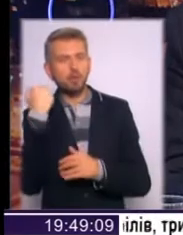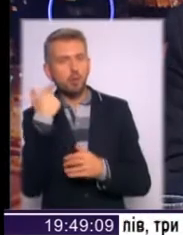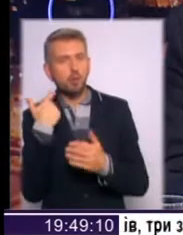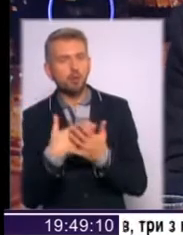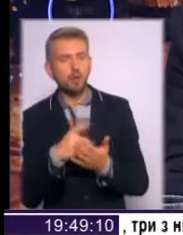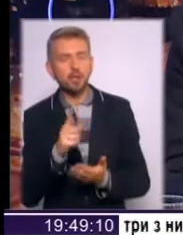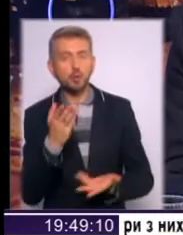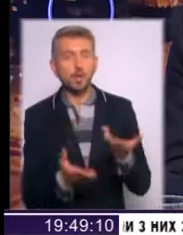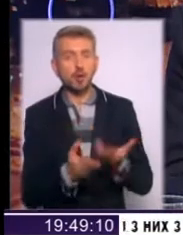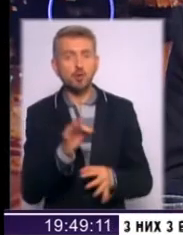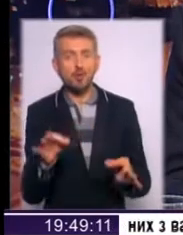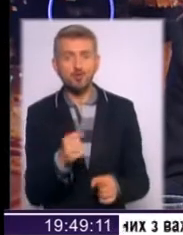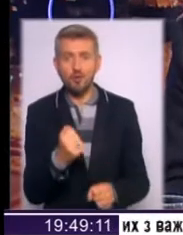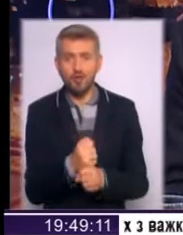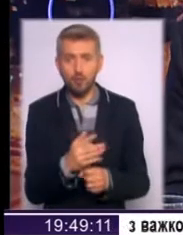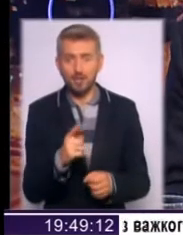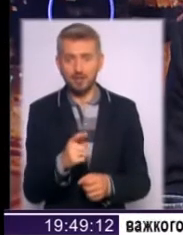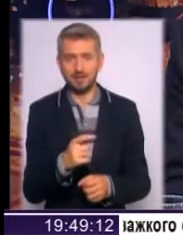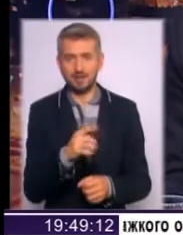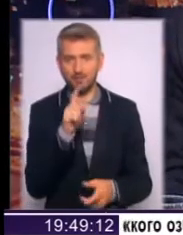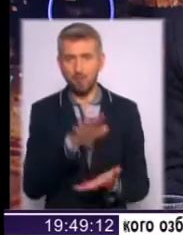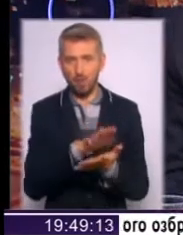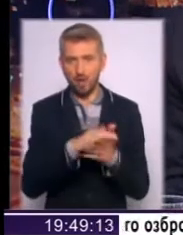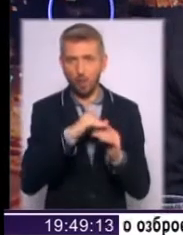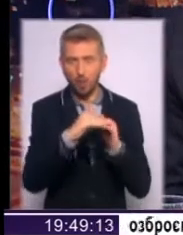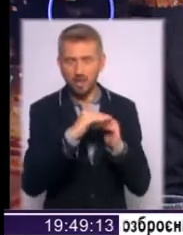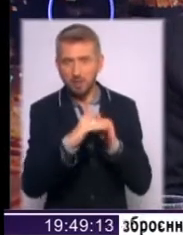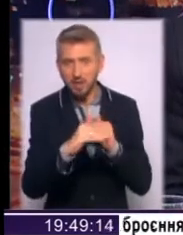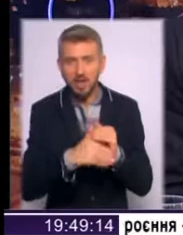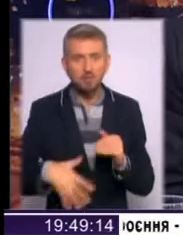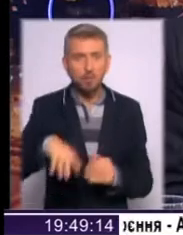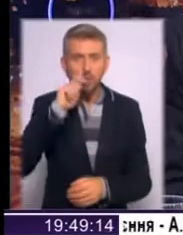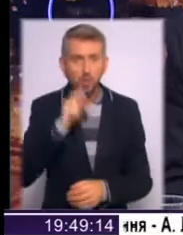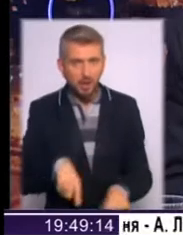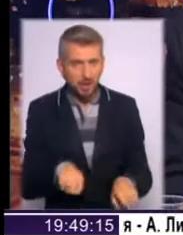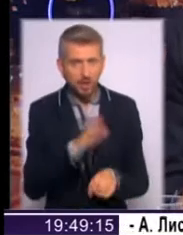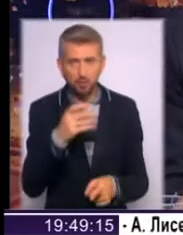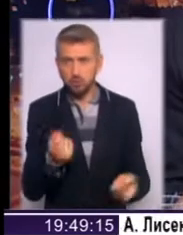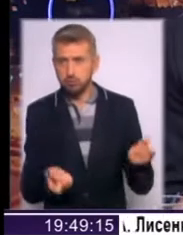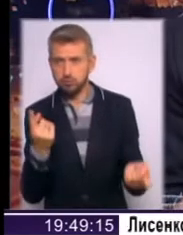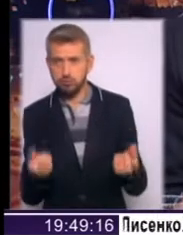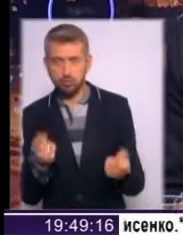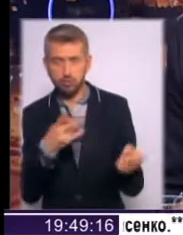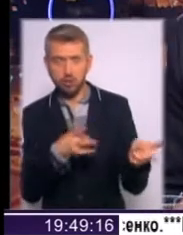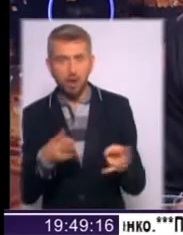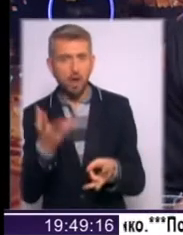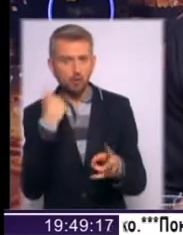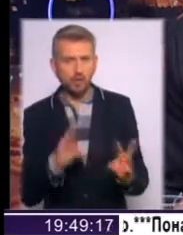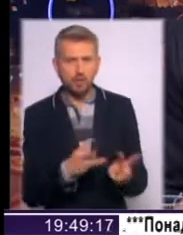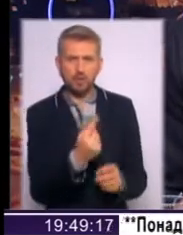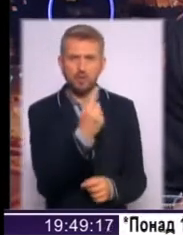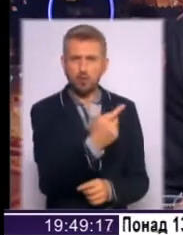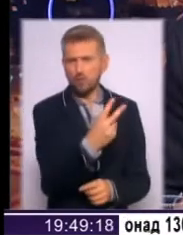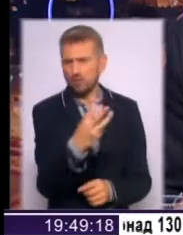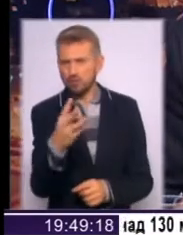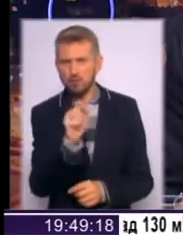що якщо нічого не робити з полігонами цими, то по всій країні так буде. А потім, коли воно загориться в одному, в другому, в третьому,